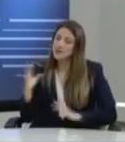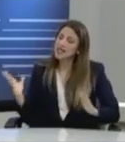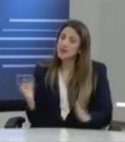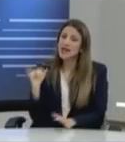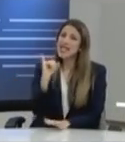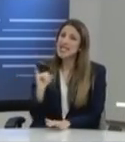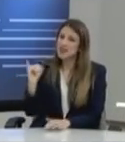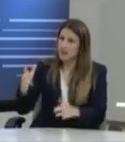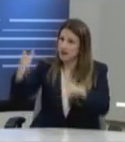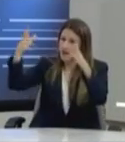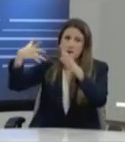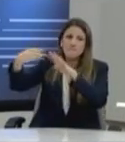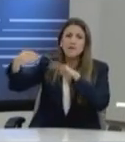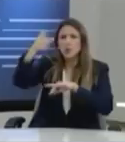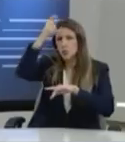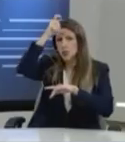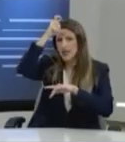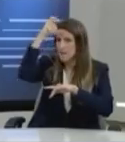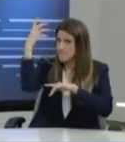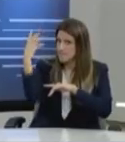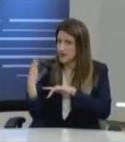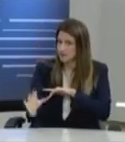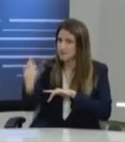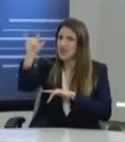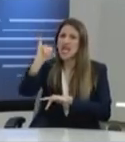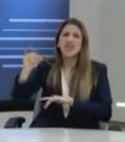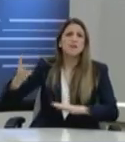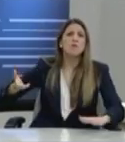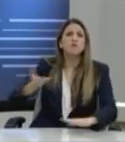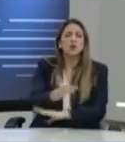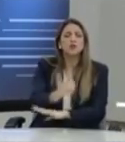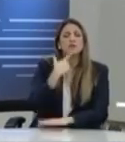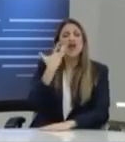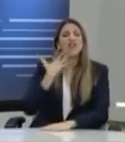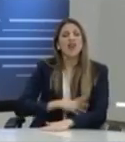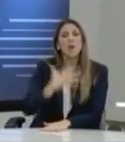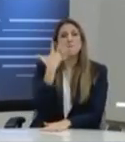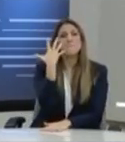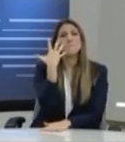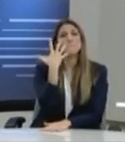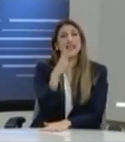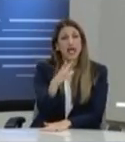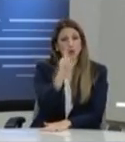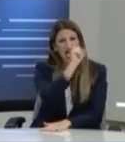αν έρθει ένα σημαντικό ίδρυμα, όπως έχει γίνει στην Τουρκία, και πει, εγώ θέλω να δώσω